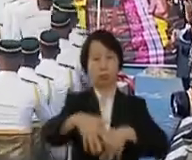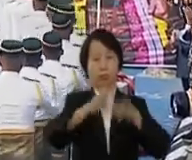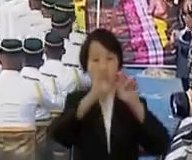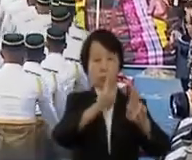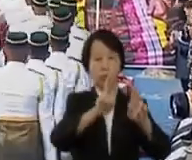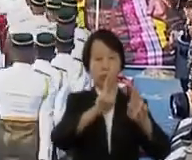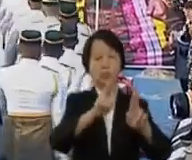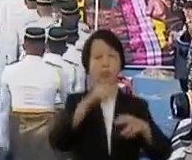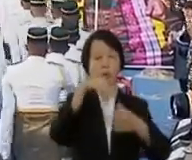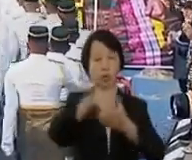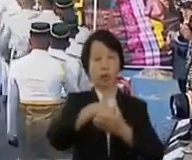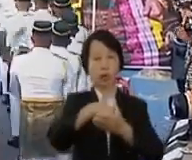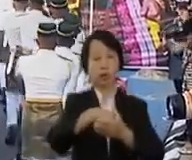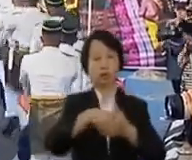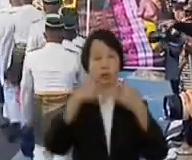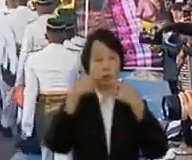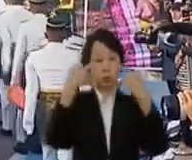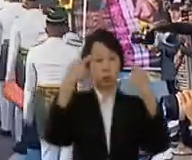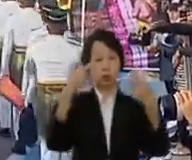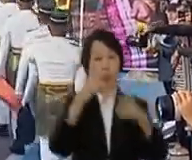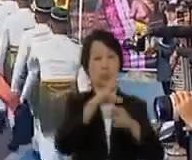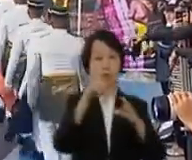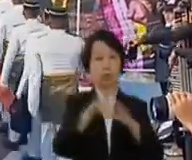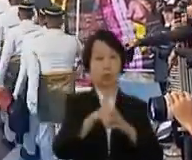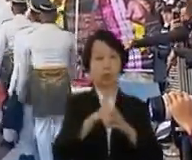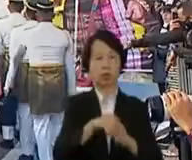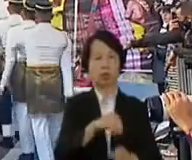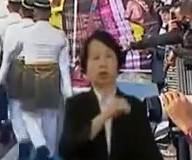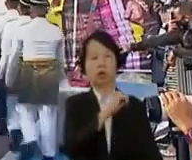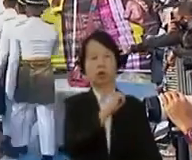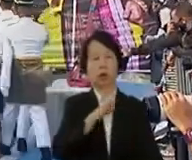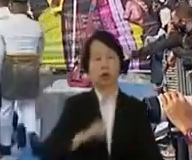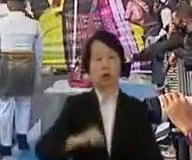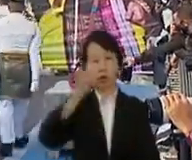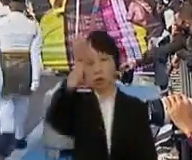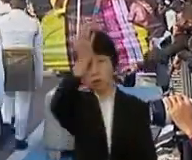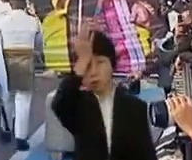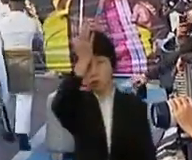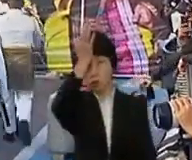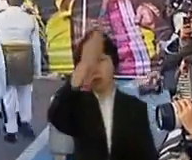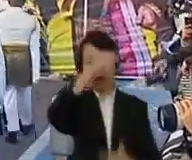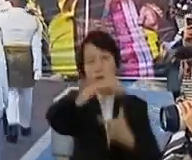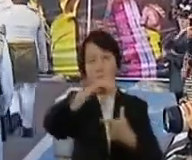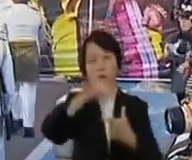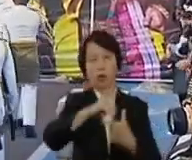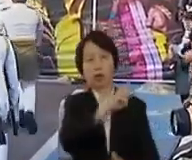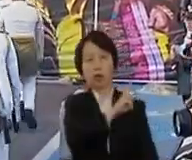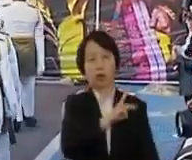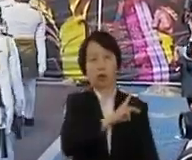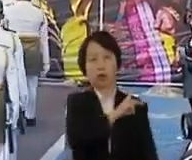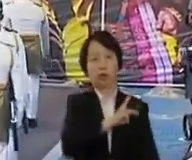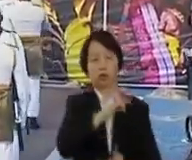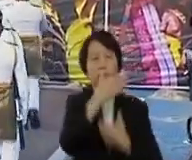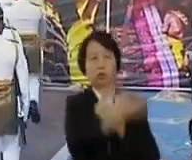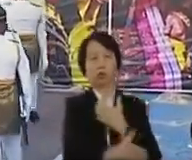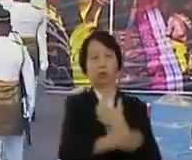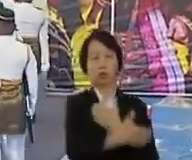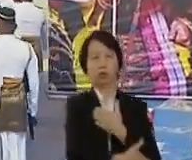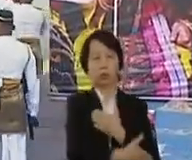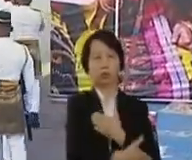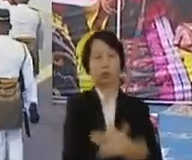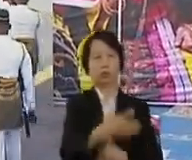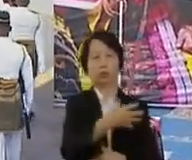dan istiadat dalam acara rasmi melibatkan Seri Paduka Baginda yang di-Pertuan Agong atau Ketua-Ketua Negara.